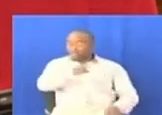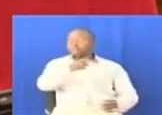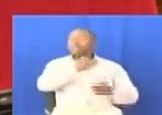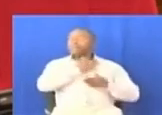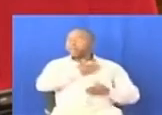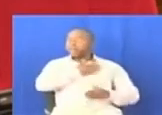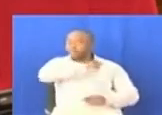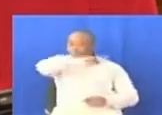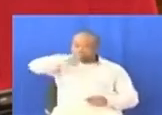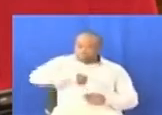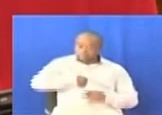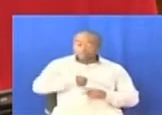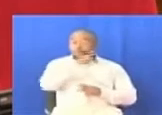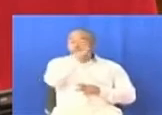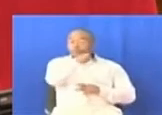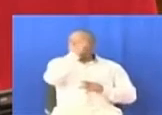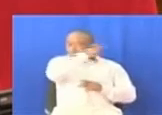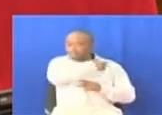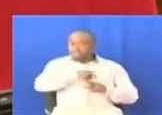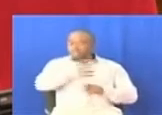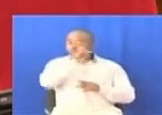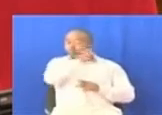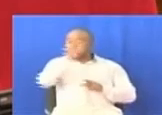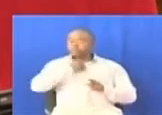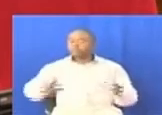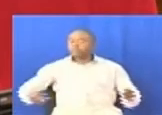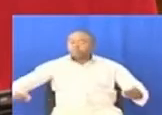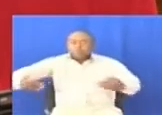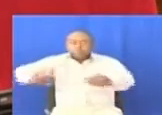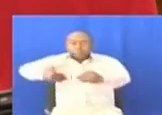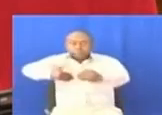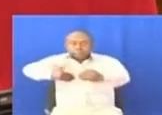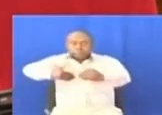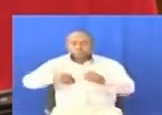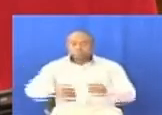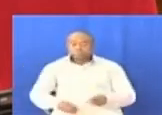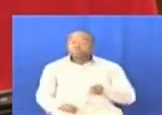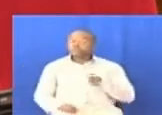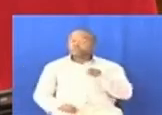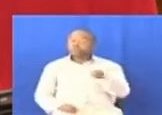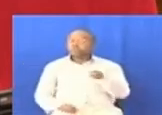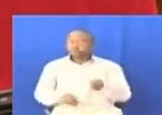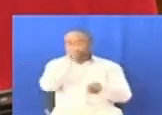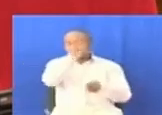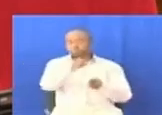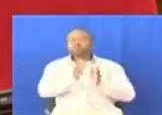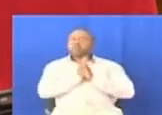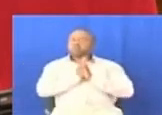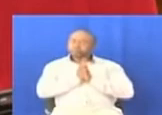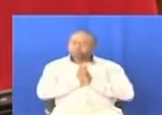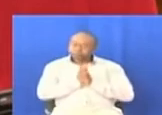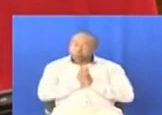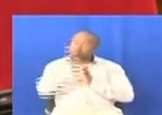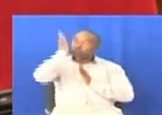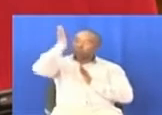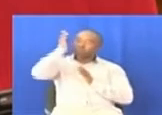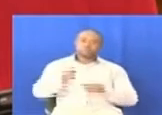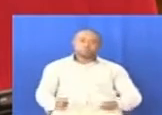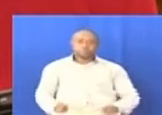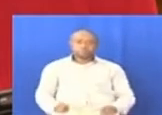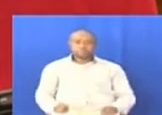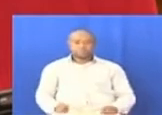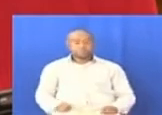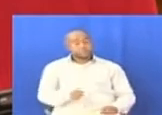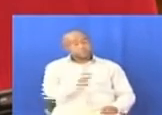Rais anakumbatia wananchi wake. Mheshimiwa Rais ni mcha Mungu. Mheshimiwa Rais,